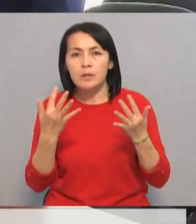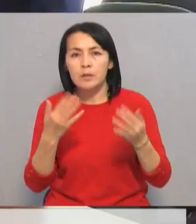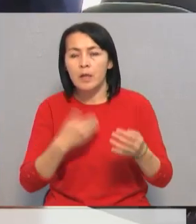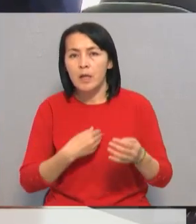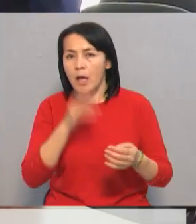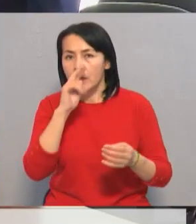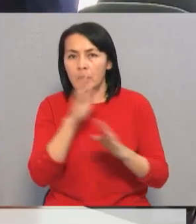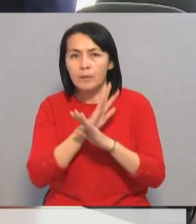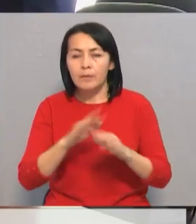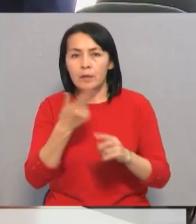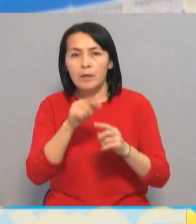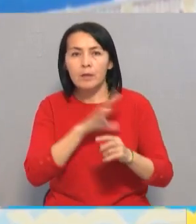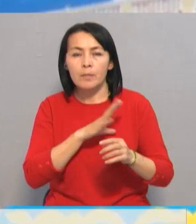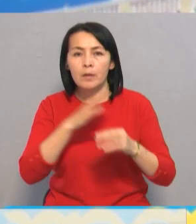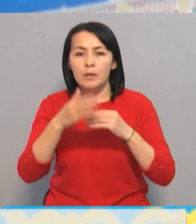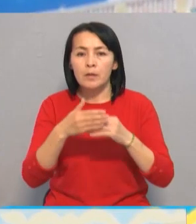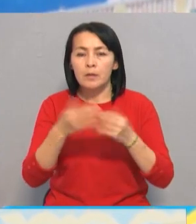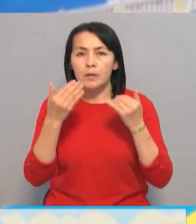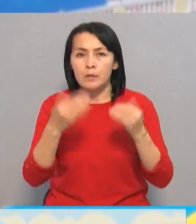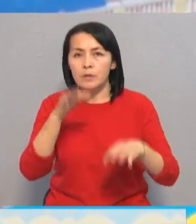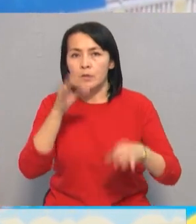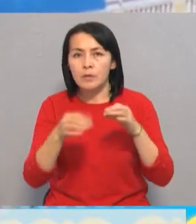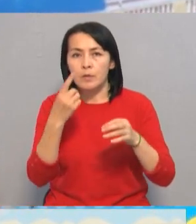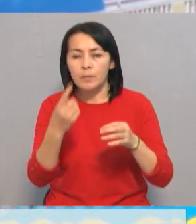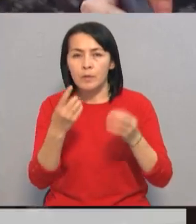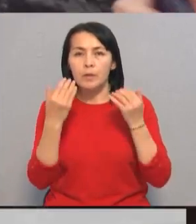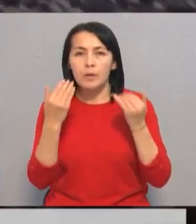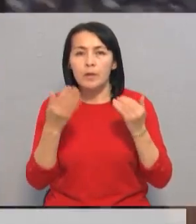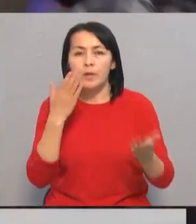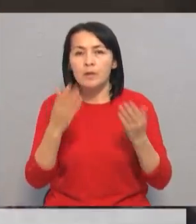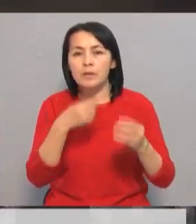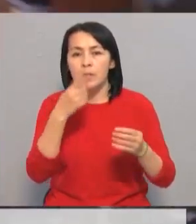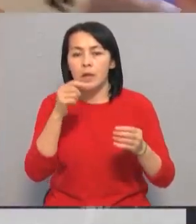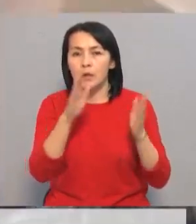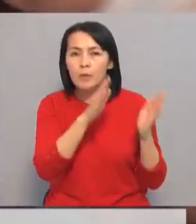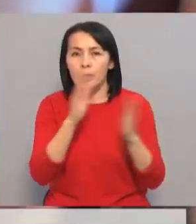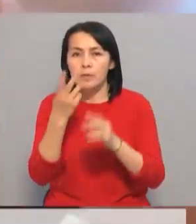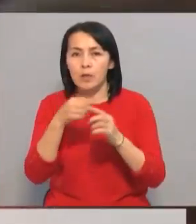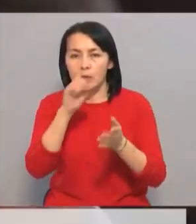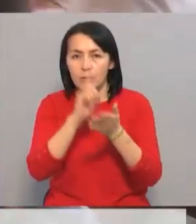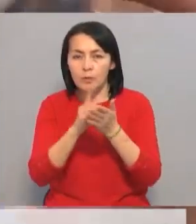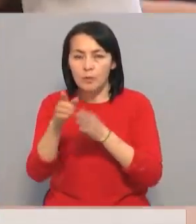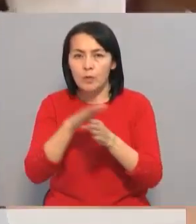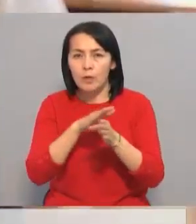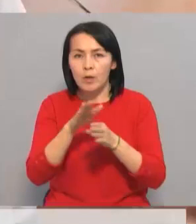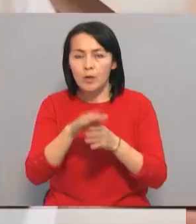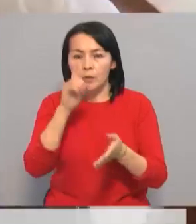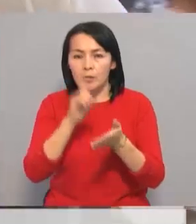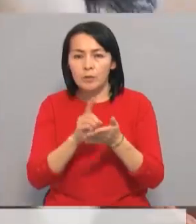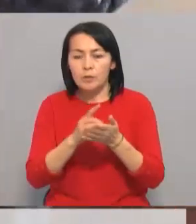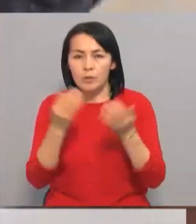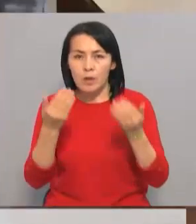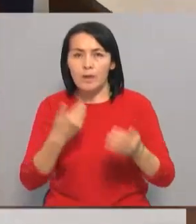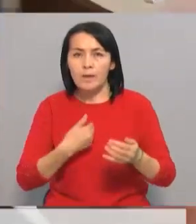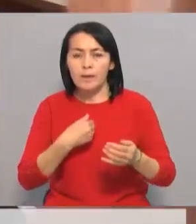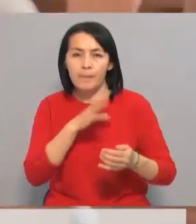не виновен, и это было доказано следствием на суде первой инстанции. Если говорить о функциях, которые я должен выполнять, то обязанности, возложенные